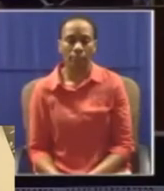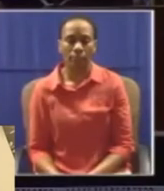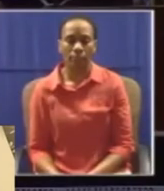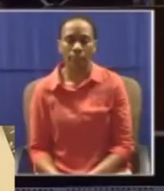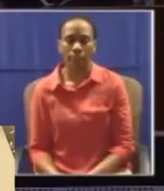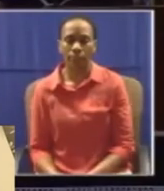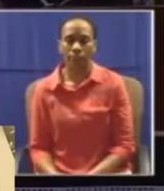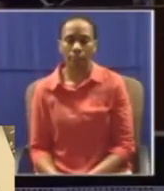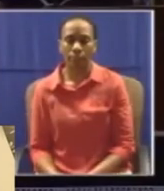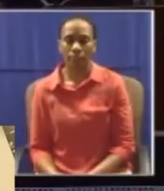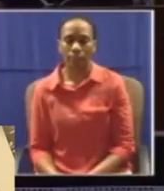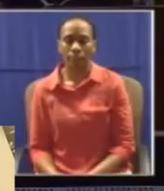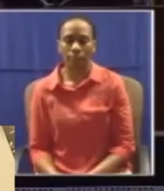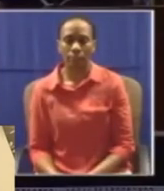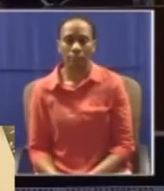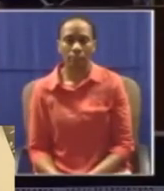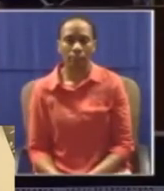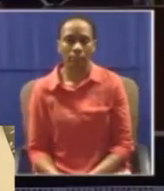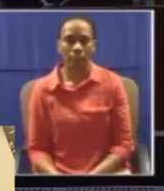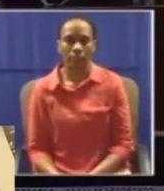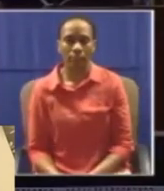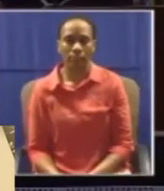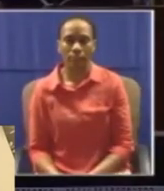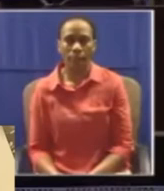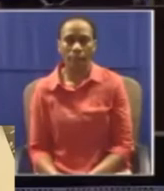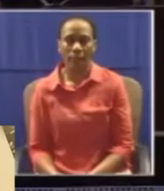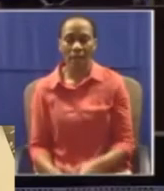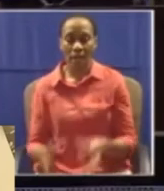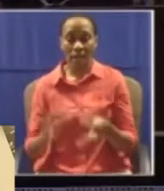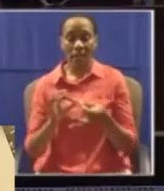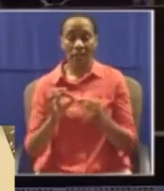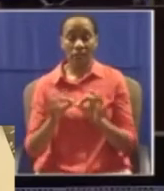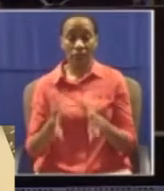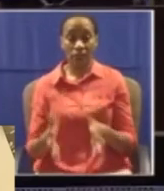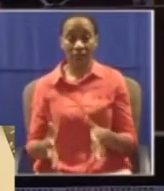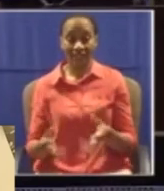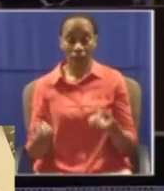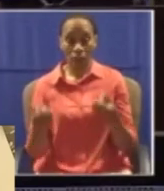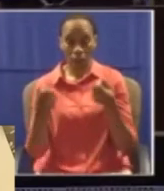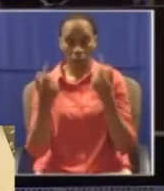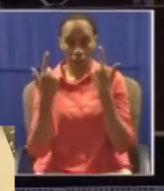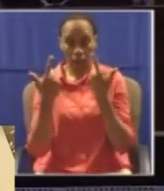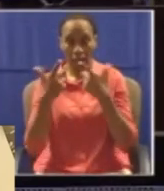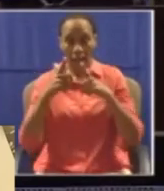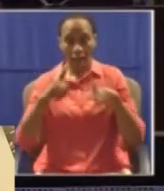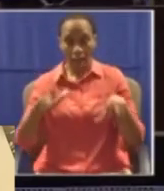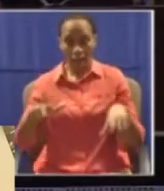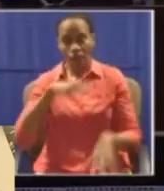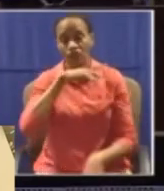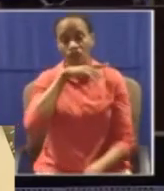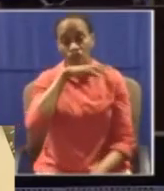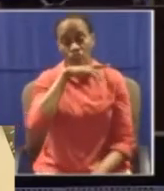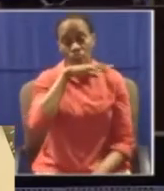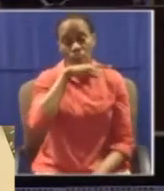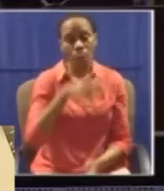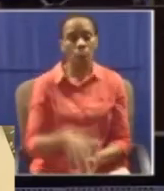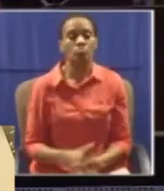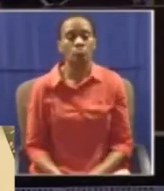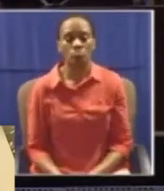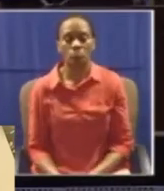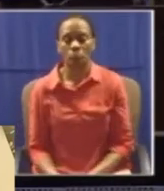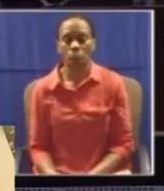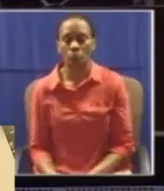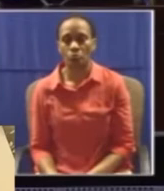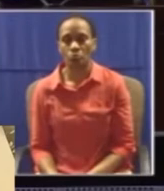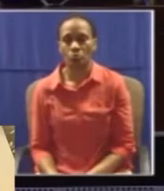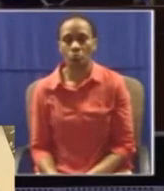regsadviseurs het voorgestel dat amalgameer die korrekte woord is, omrede daar 'n samevoeging van verskillende reguleerders sal wees en